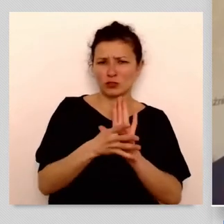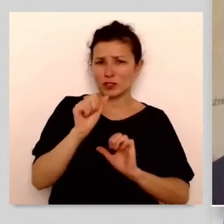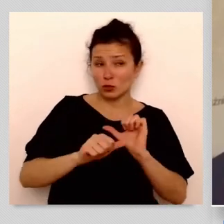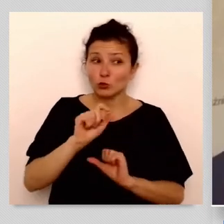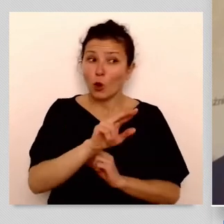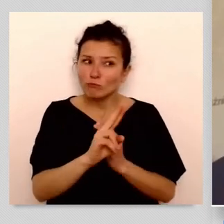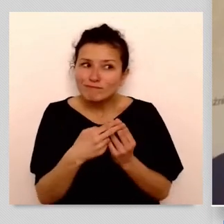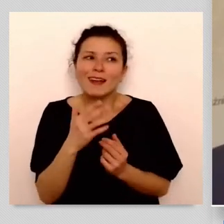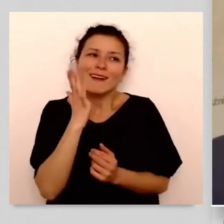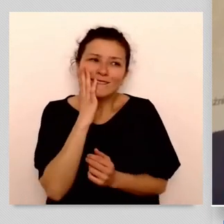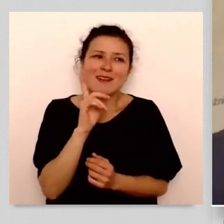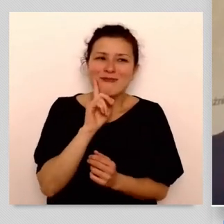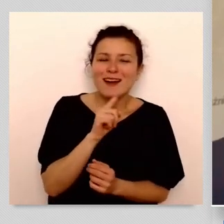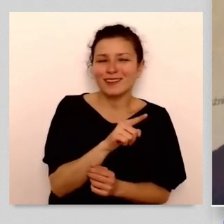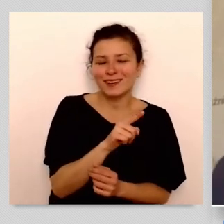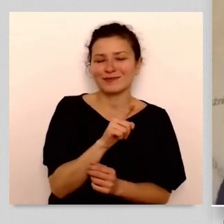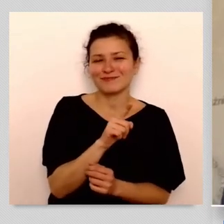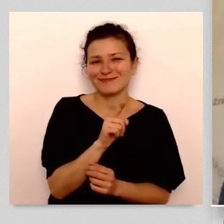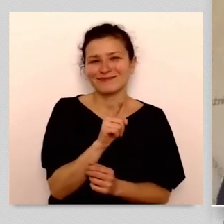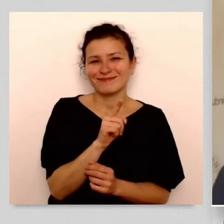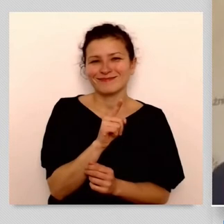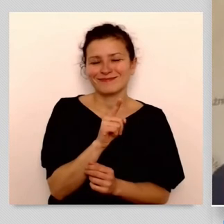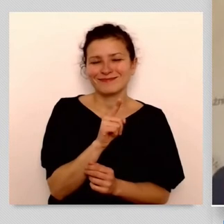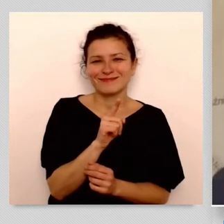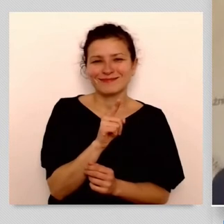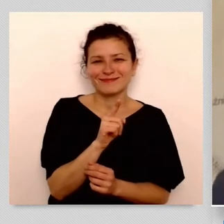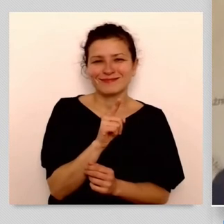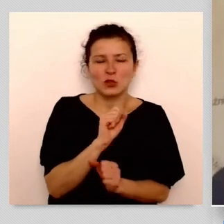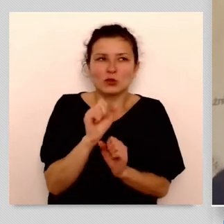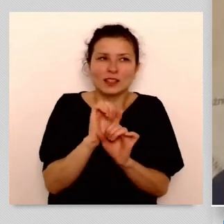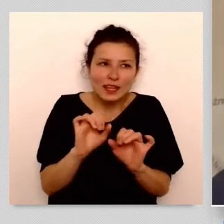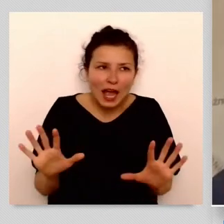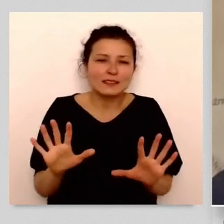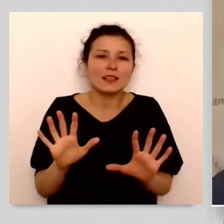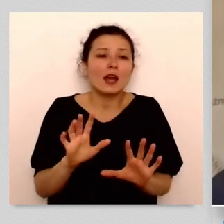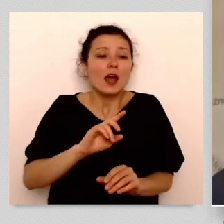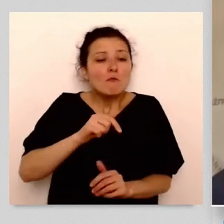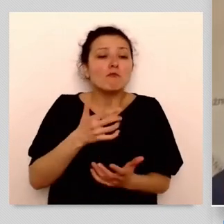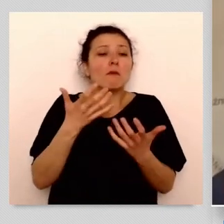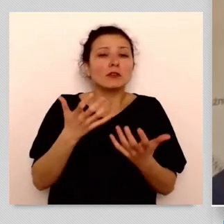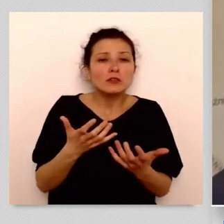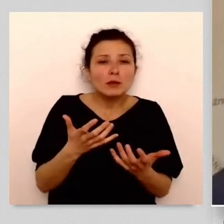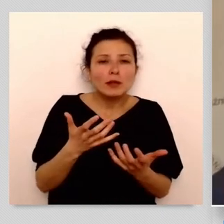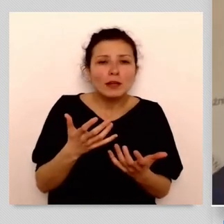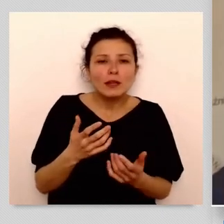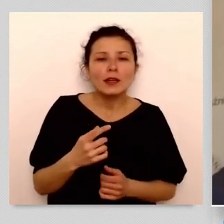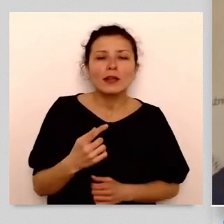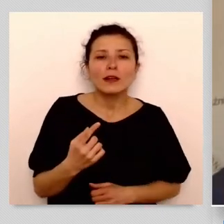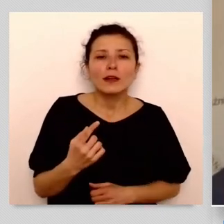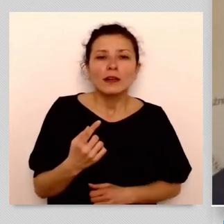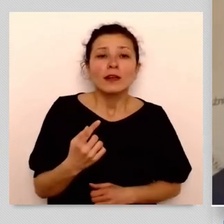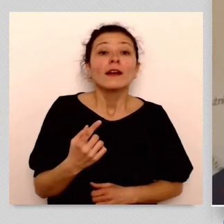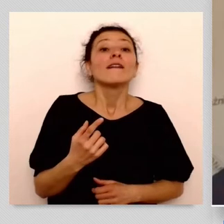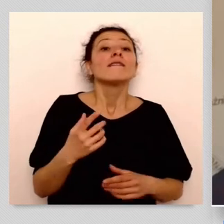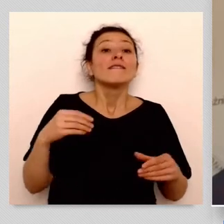pan, to nie jest takie bardzo, że tak powiem, klarowne i jasne, ponieważ chcielibyśmy mieć w jednym ręku